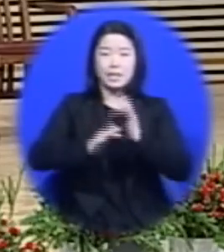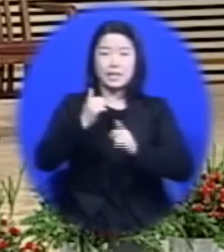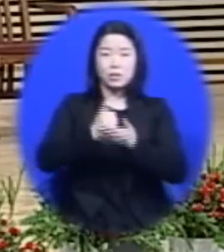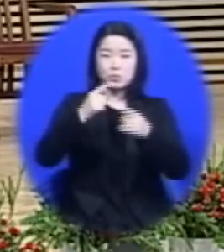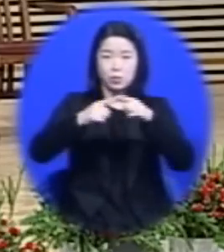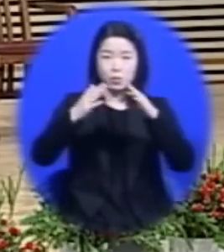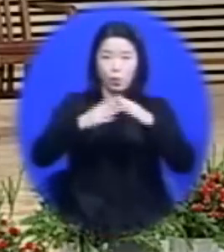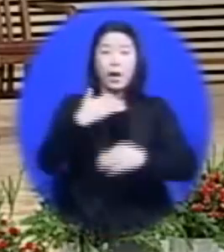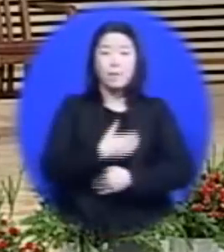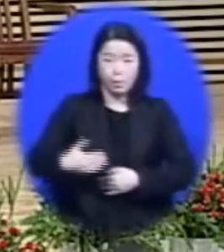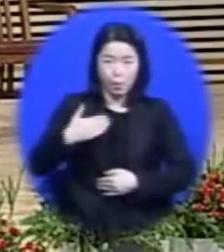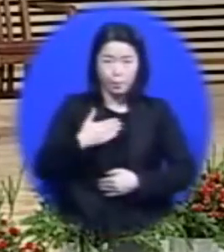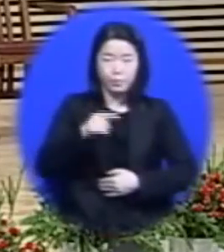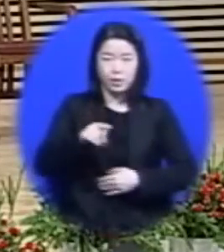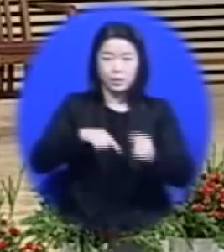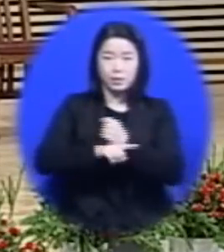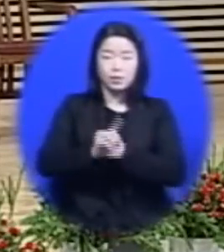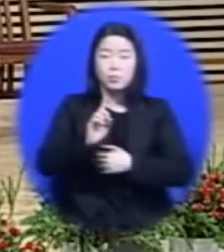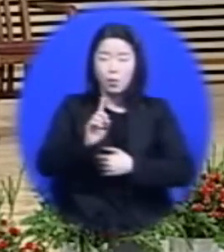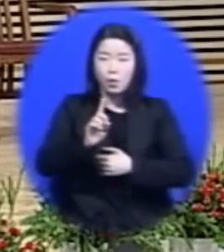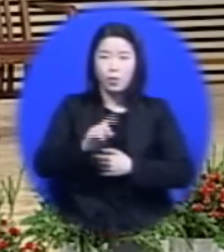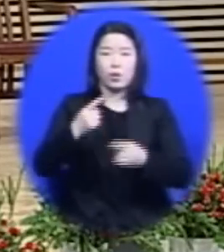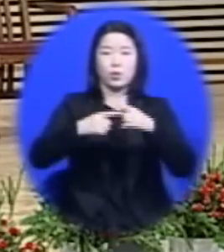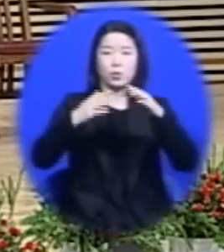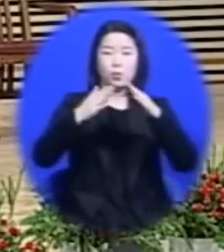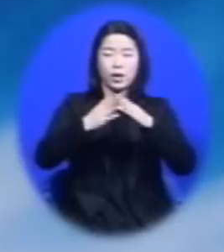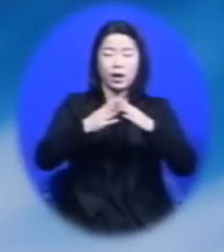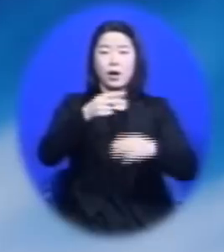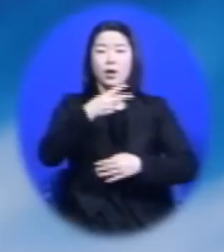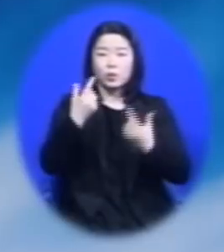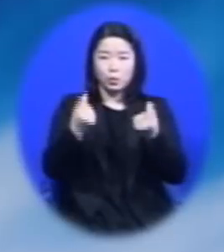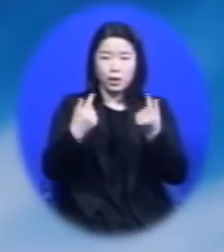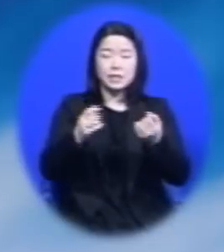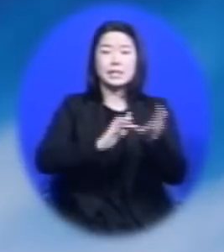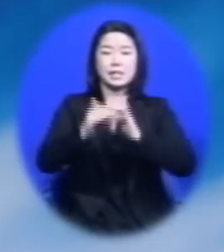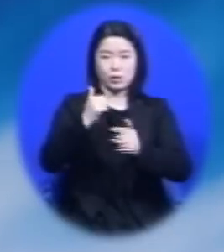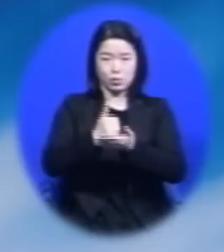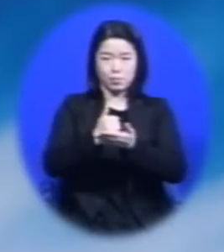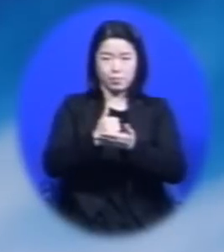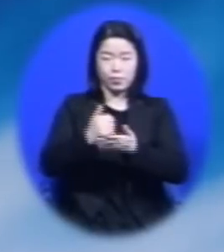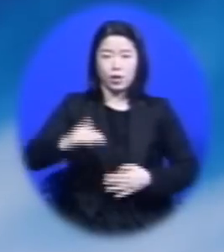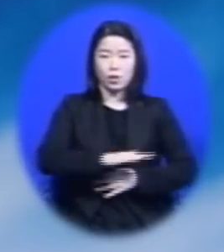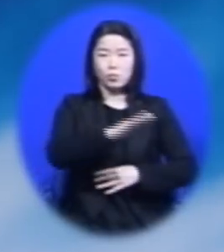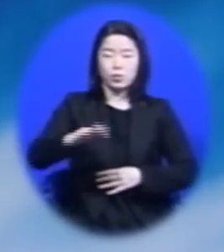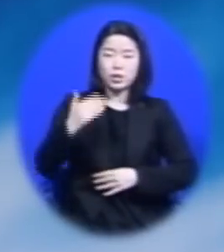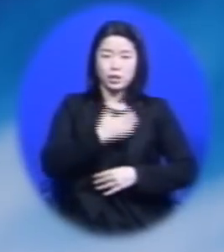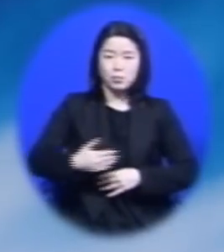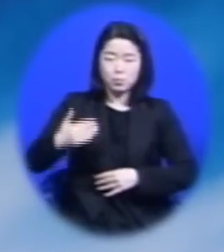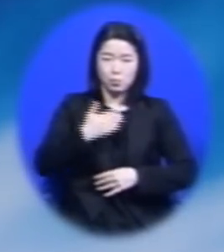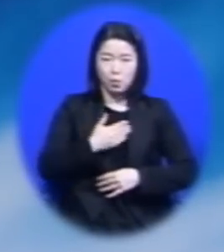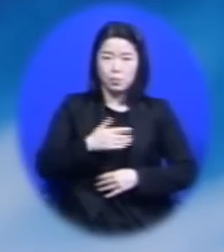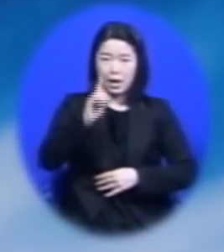몸이고 그 말은 교회가 곧 예수님이라는 뜻입니다 우리 모두는 서로 한 몸이 지체처럼